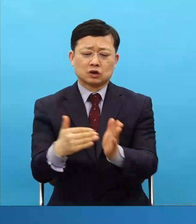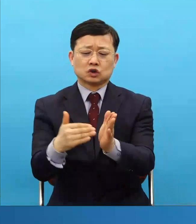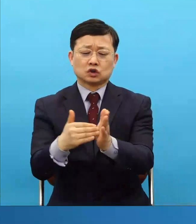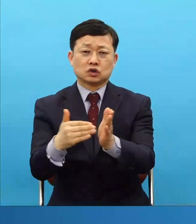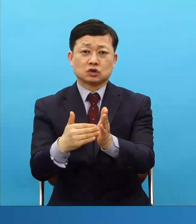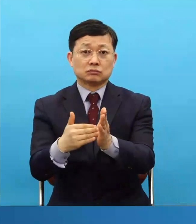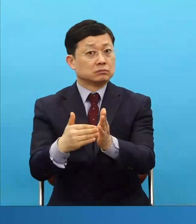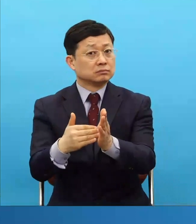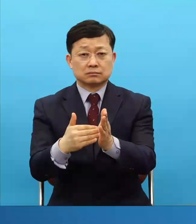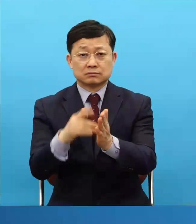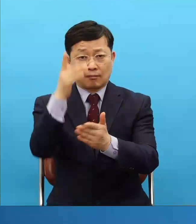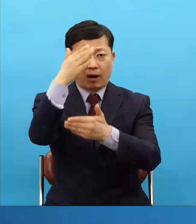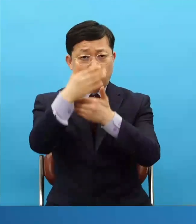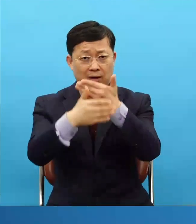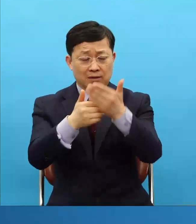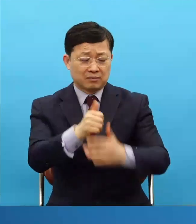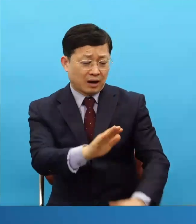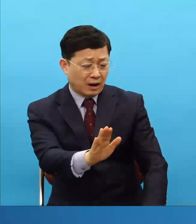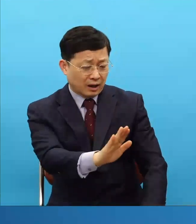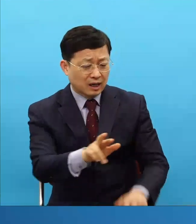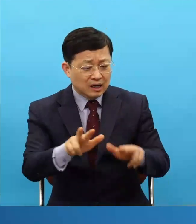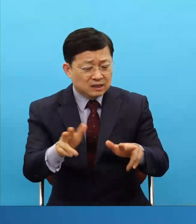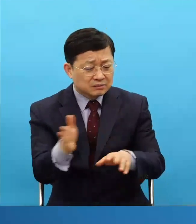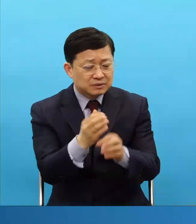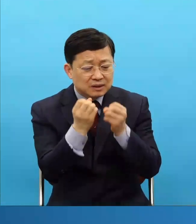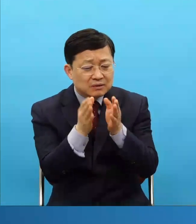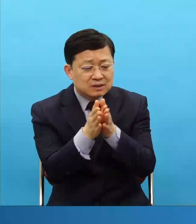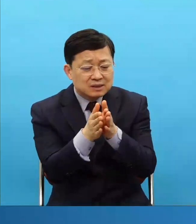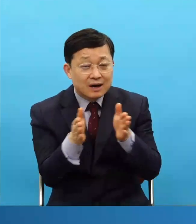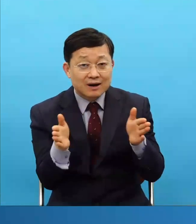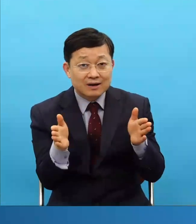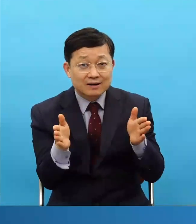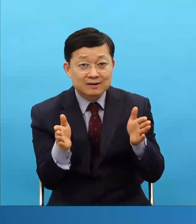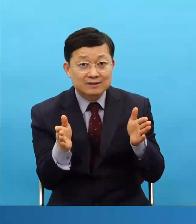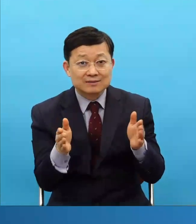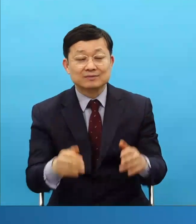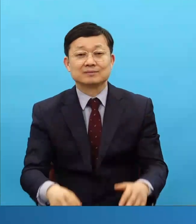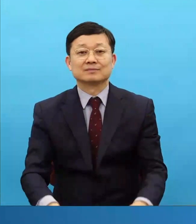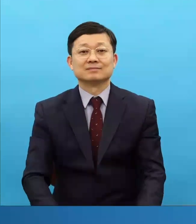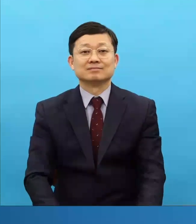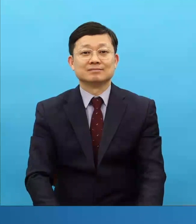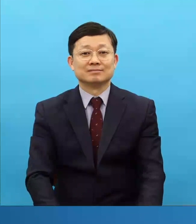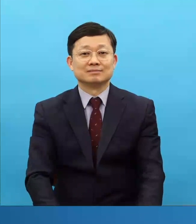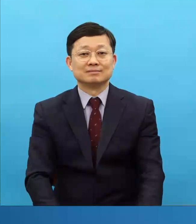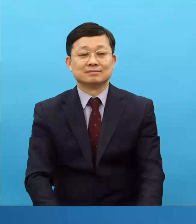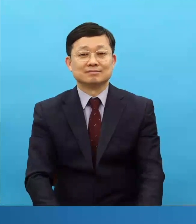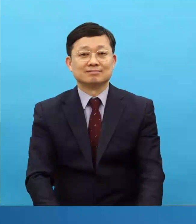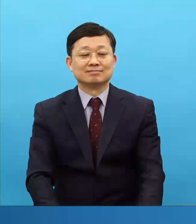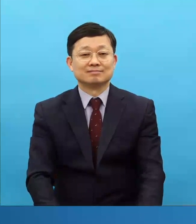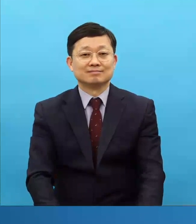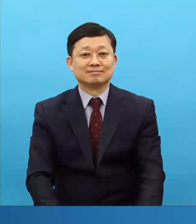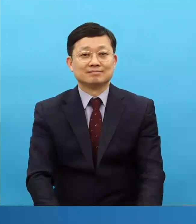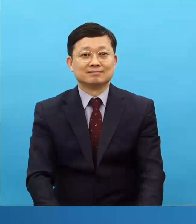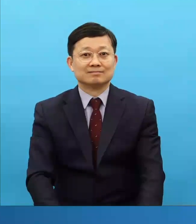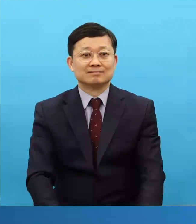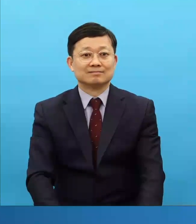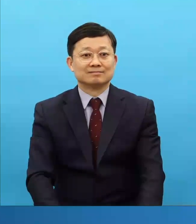But God said, "It's just starting." 지금 나는 지금 제일로 안타까운 게 뭔가 하니까